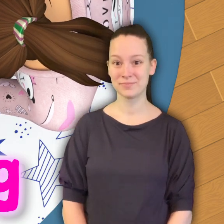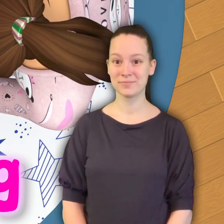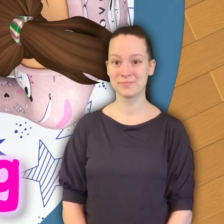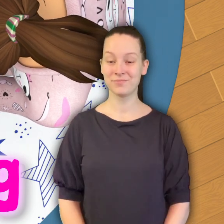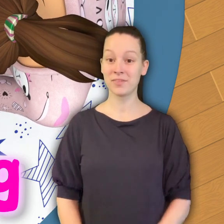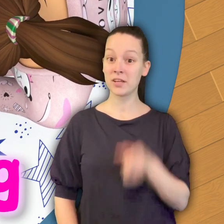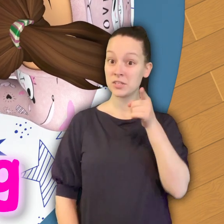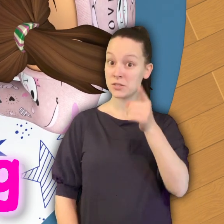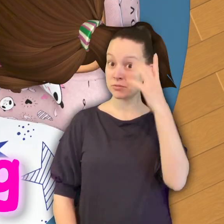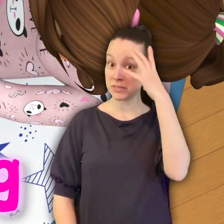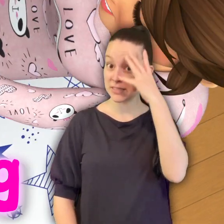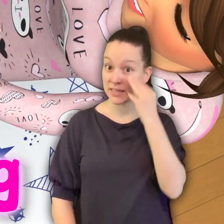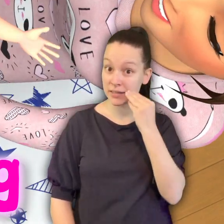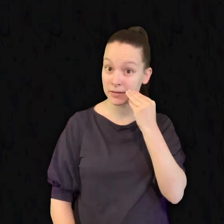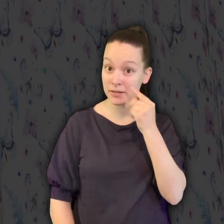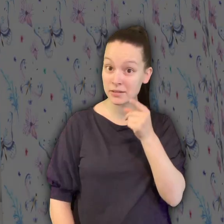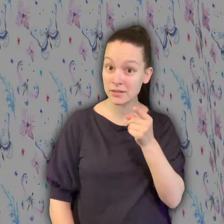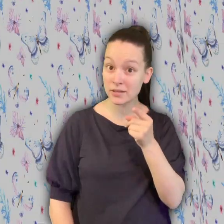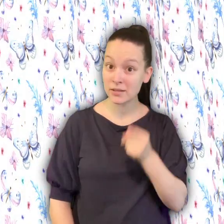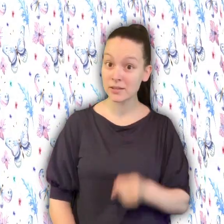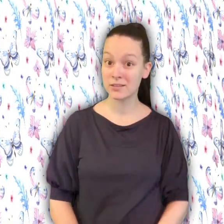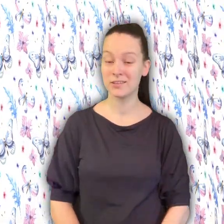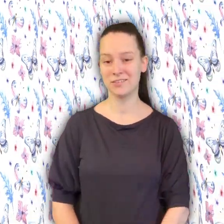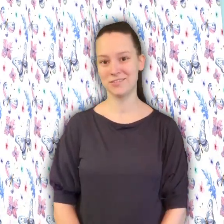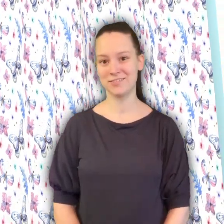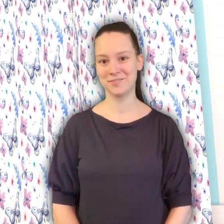ARE YOU SLEEPING?